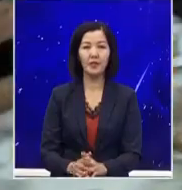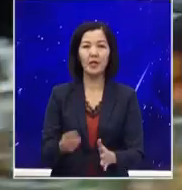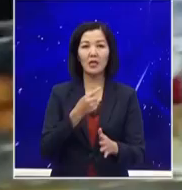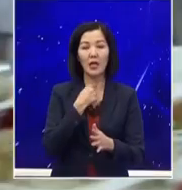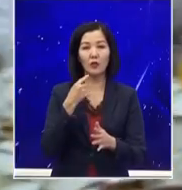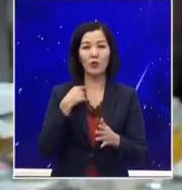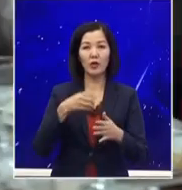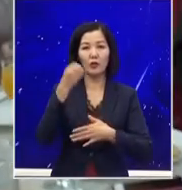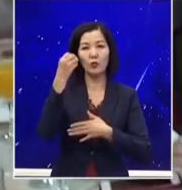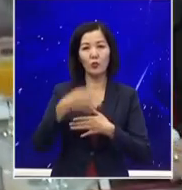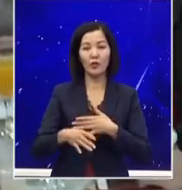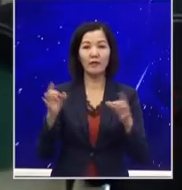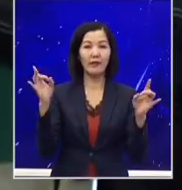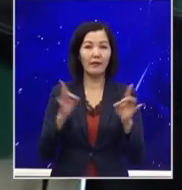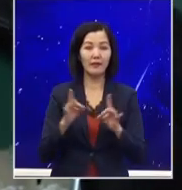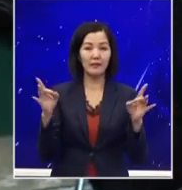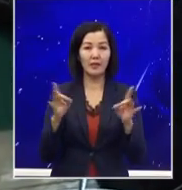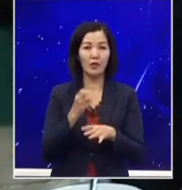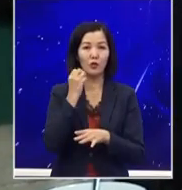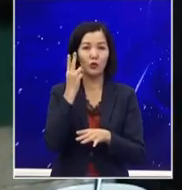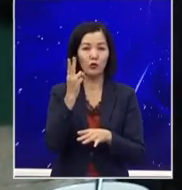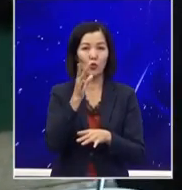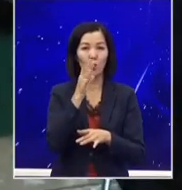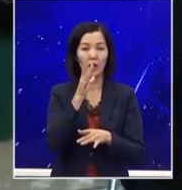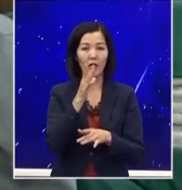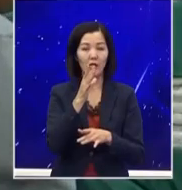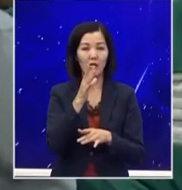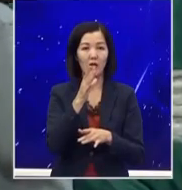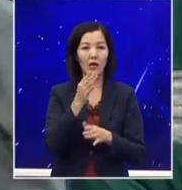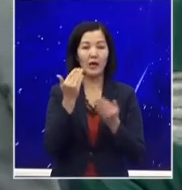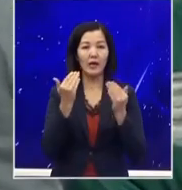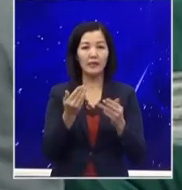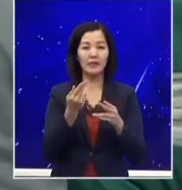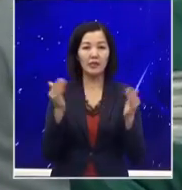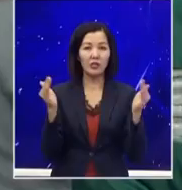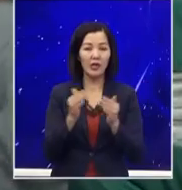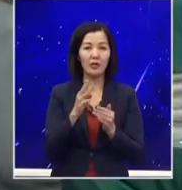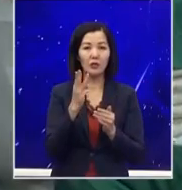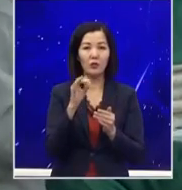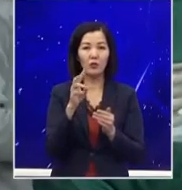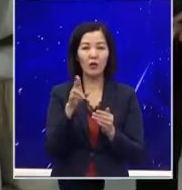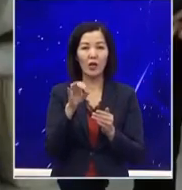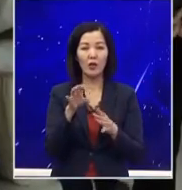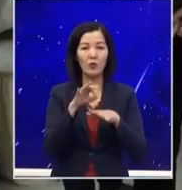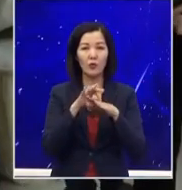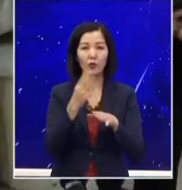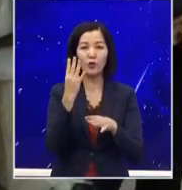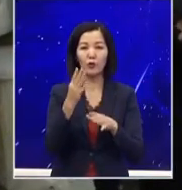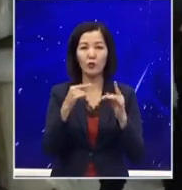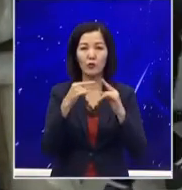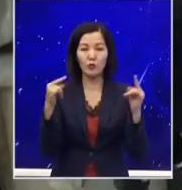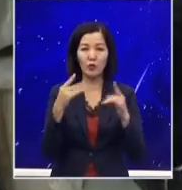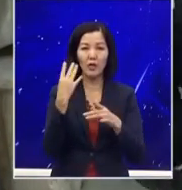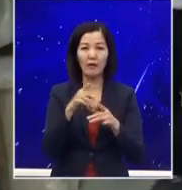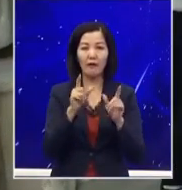Қаланың қақ ортасындағы тойхана, түс тойдың дәл қызған кезі. Бұл жерде шағын құдалық өтіп жатыр екен. 4 стол, 40